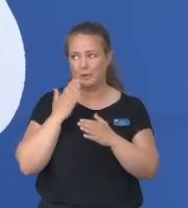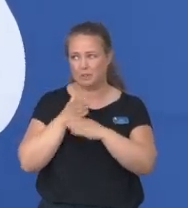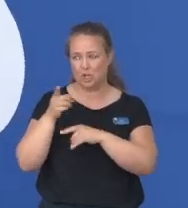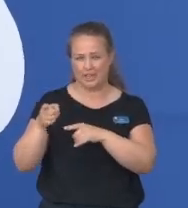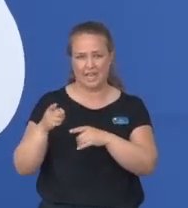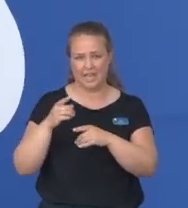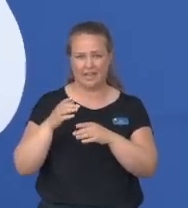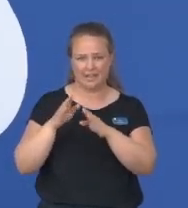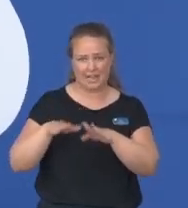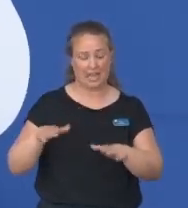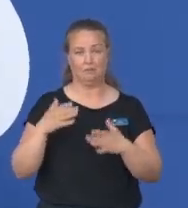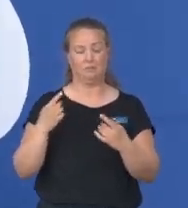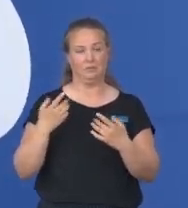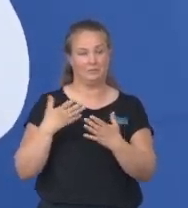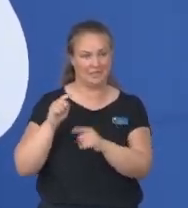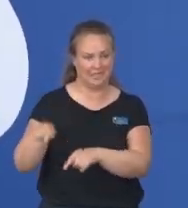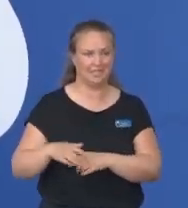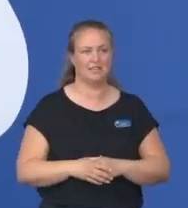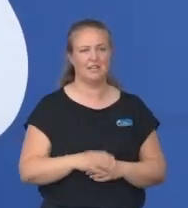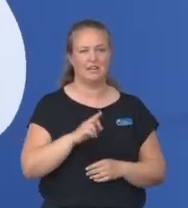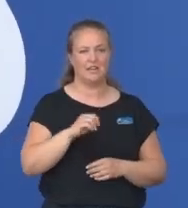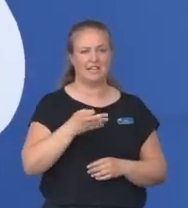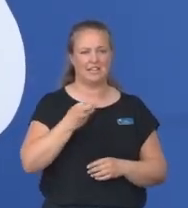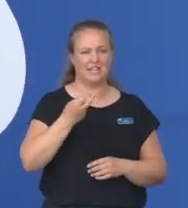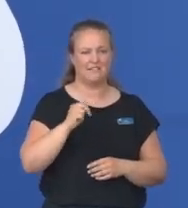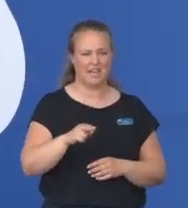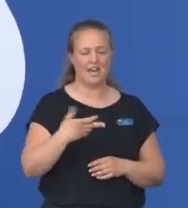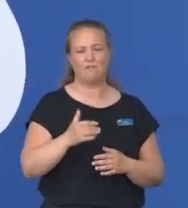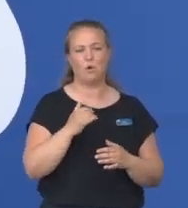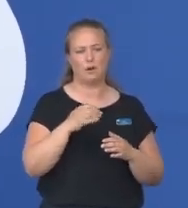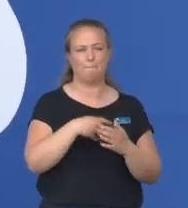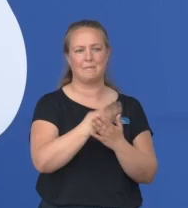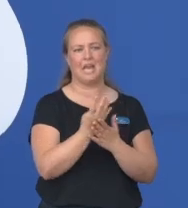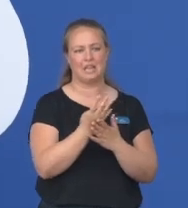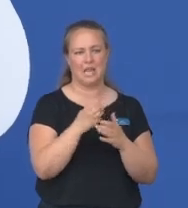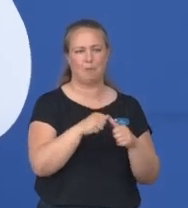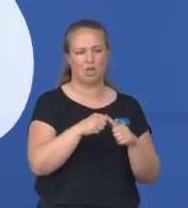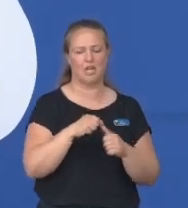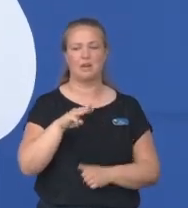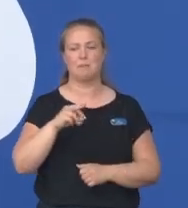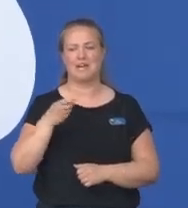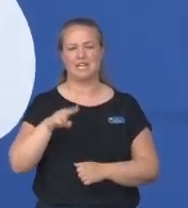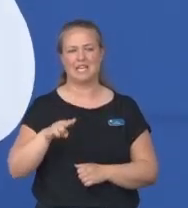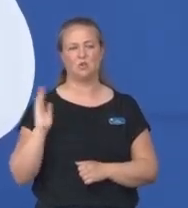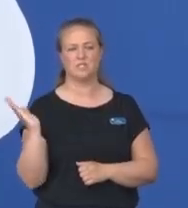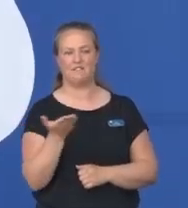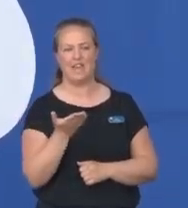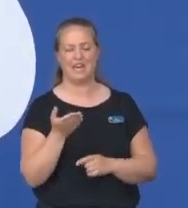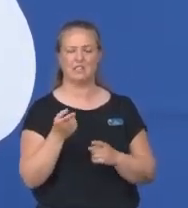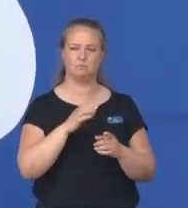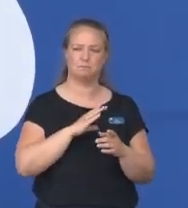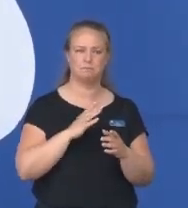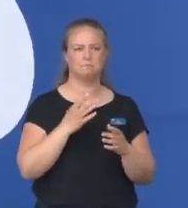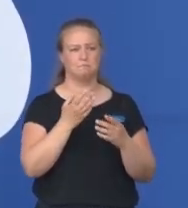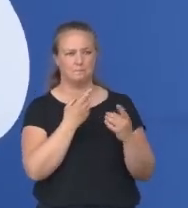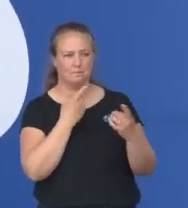som pågår. Retriever som är vår också mediepartner. Martin och Servera som vi har möjlighet tillsammans med Godra